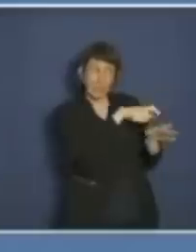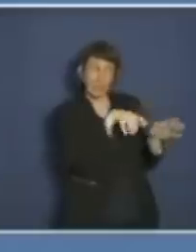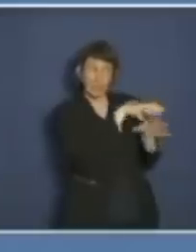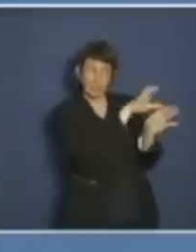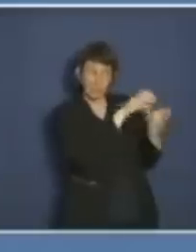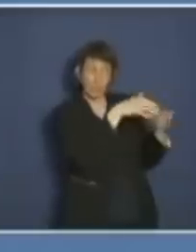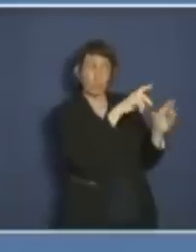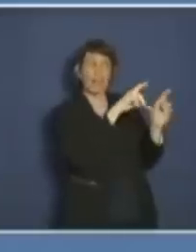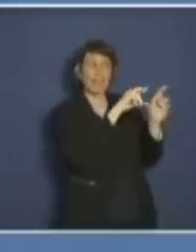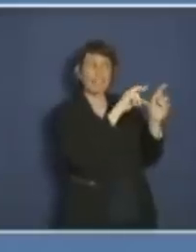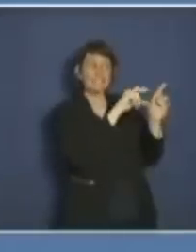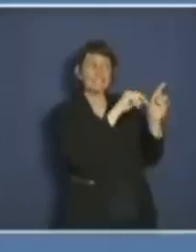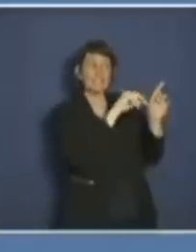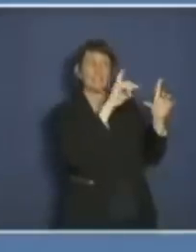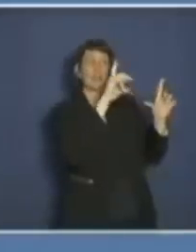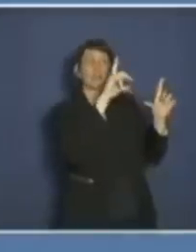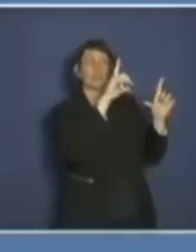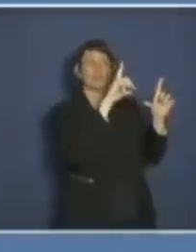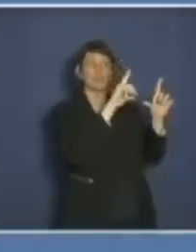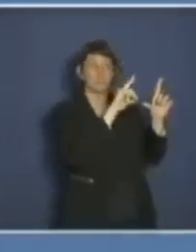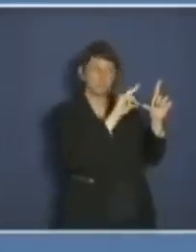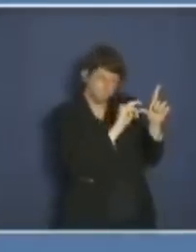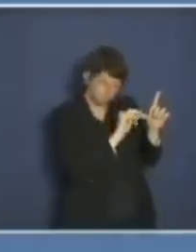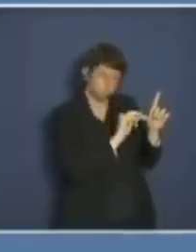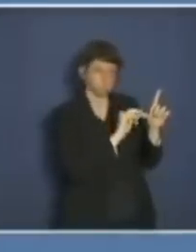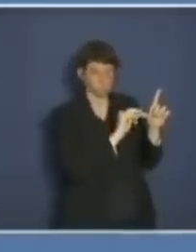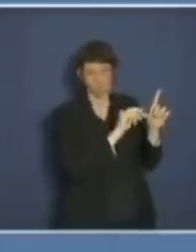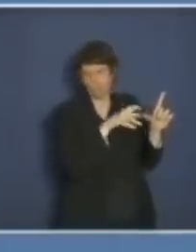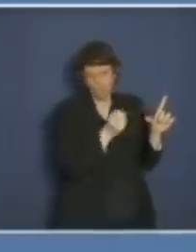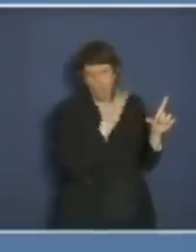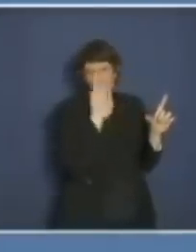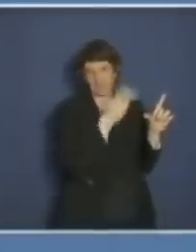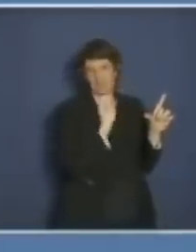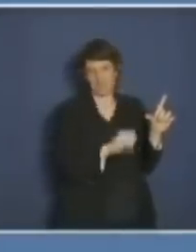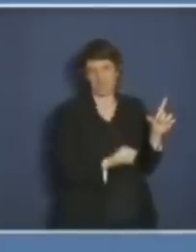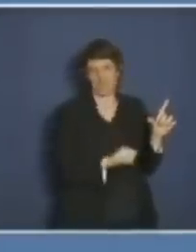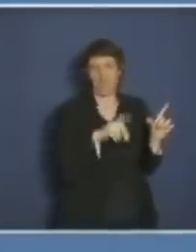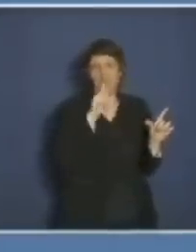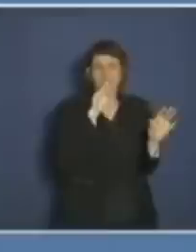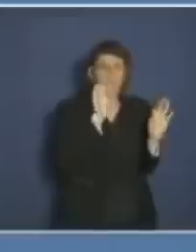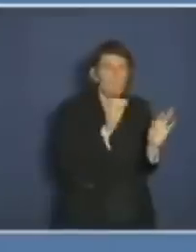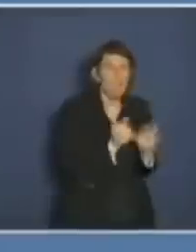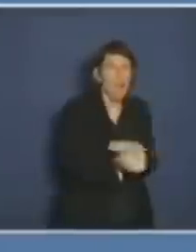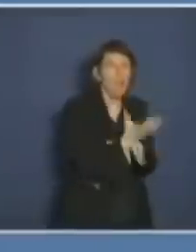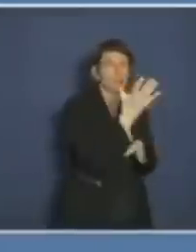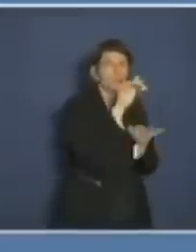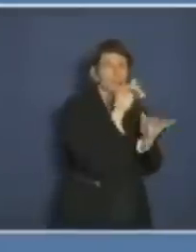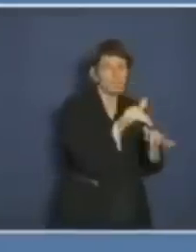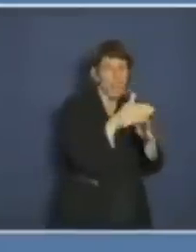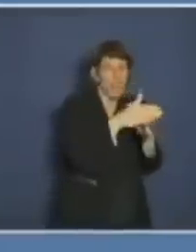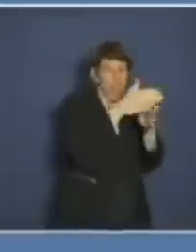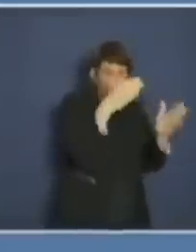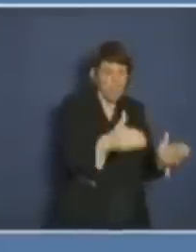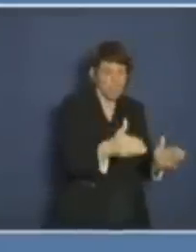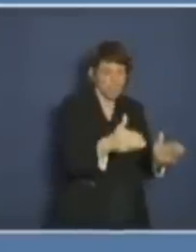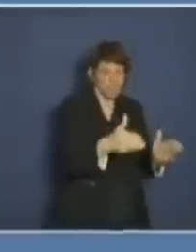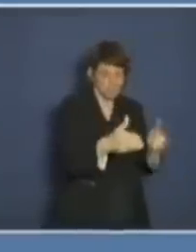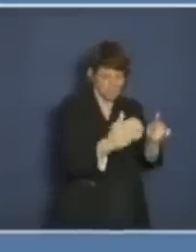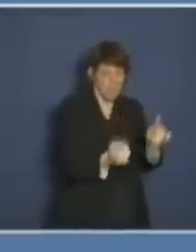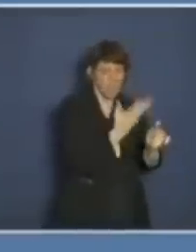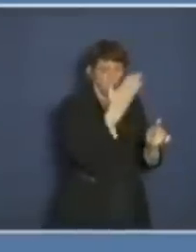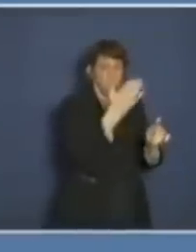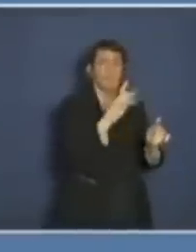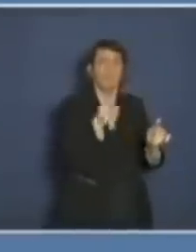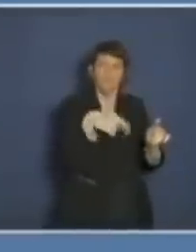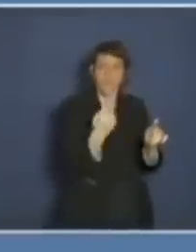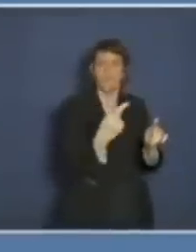Bevölkerungsgruppe ganz deutlich nachgelassen hat. Und wenn es Ausbrüche gibt in solchen Einrichtungen, es erstens